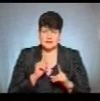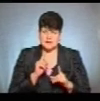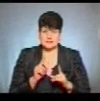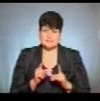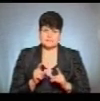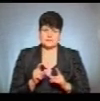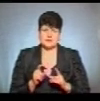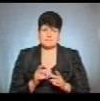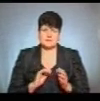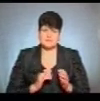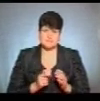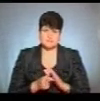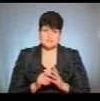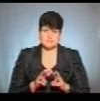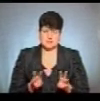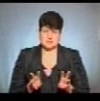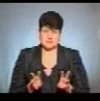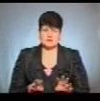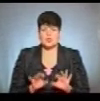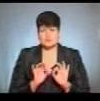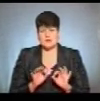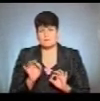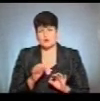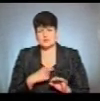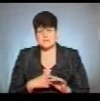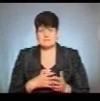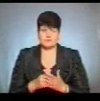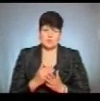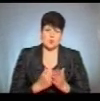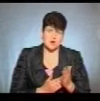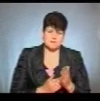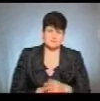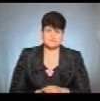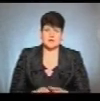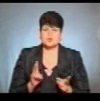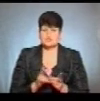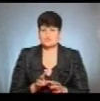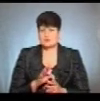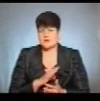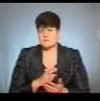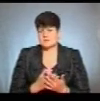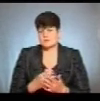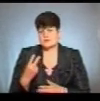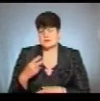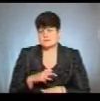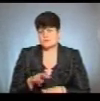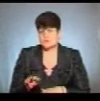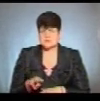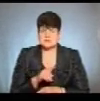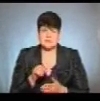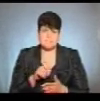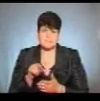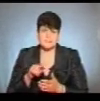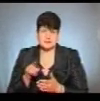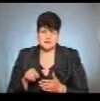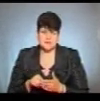Кабінеті міністрів України. Кандидати розповіли про себе та свої програми. Зустріч тривала близько 20 хвилин. Запитань від журналістів